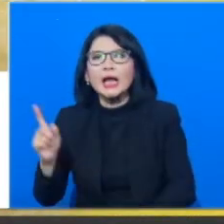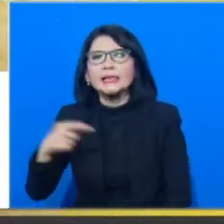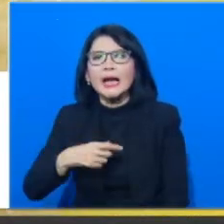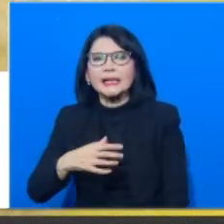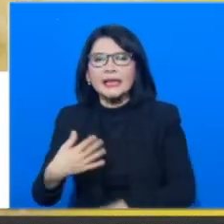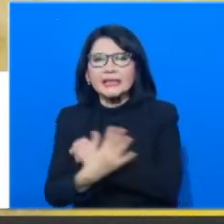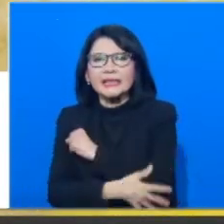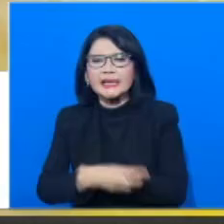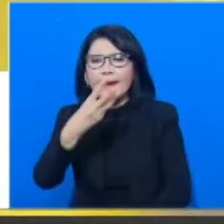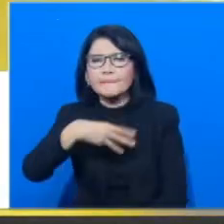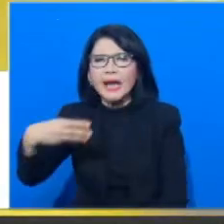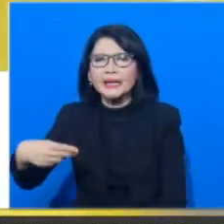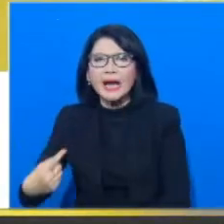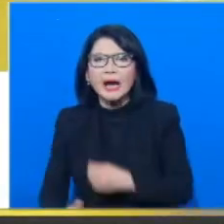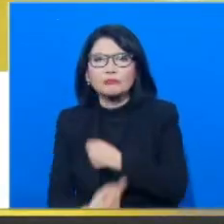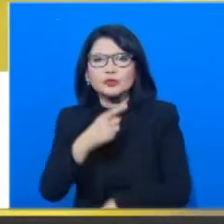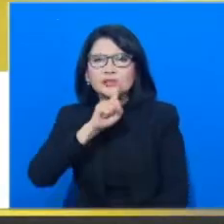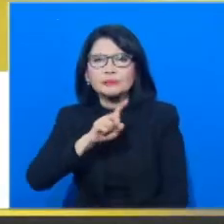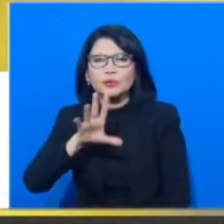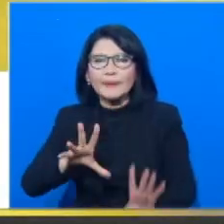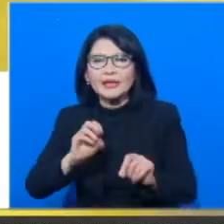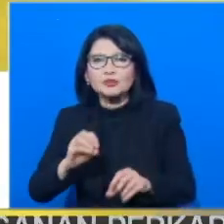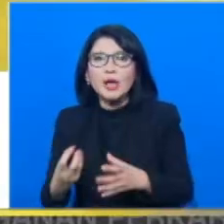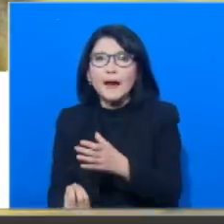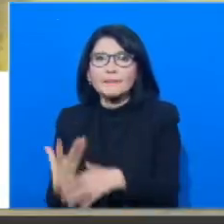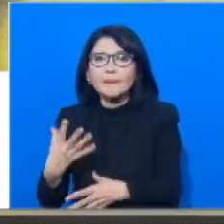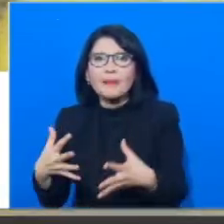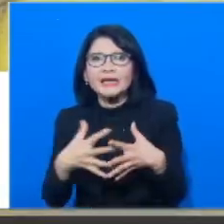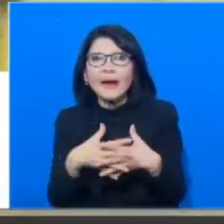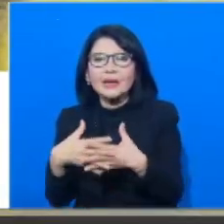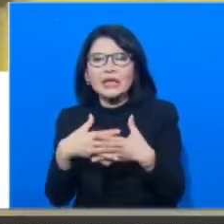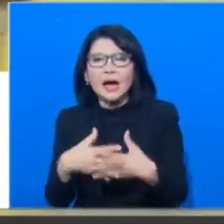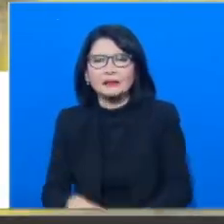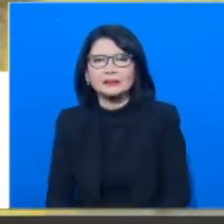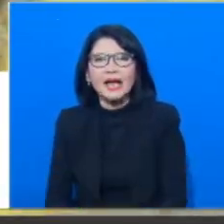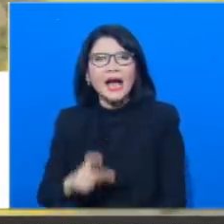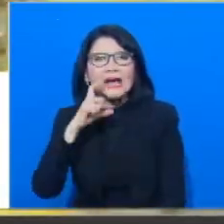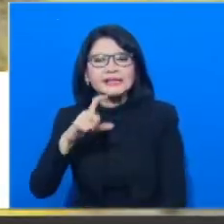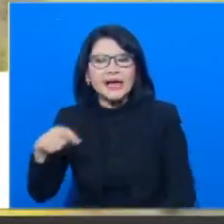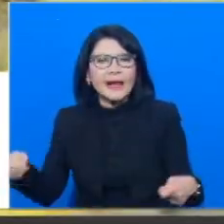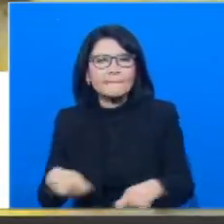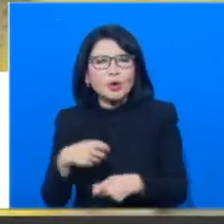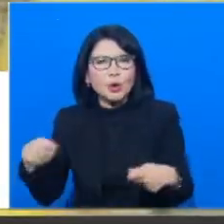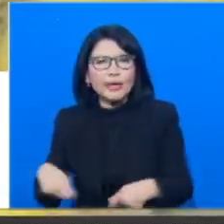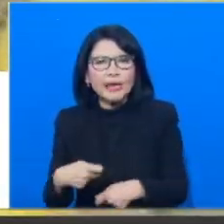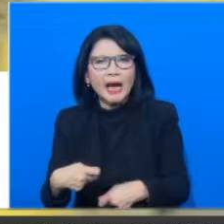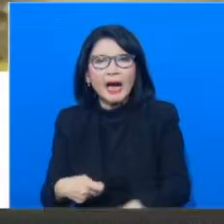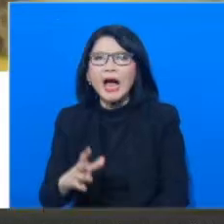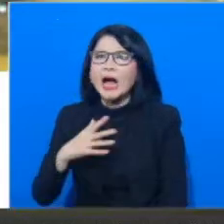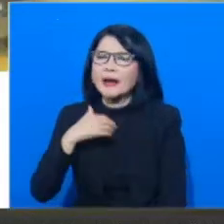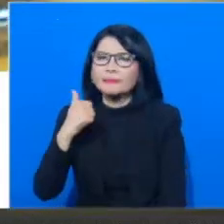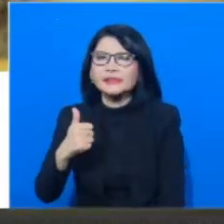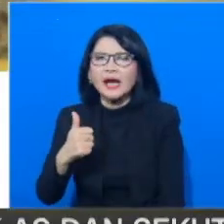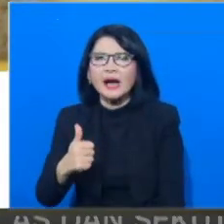Belanda yang muncul pada 1800-an, kemudian berkembang di Amerika. Teknik penggorengan pada donat ini agar lebih tahan